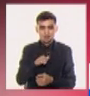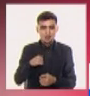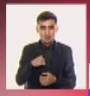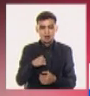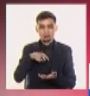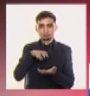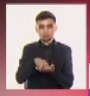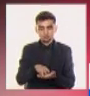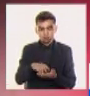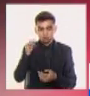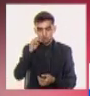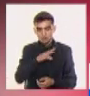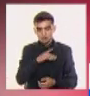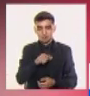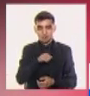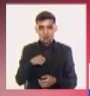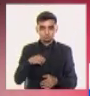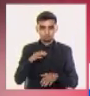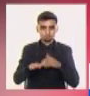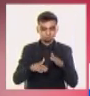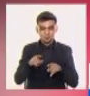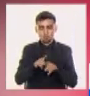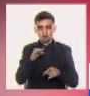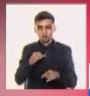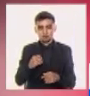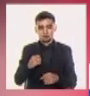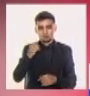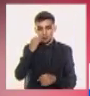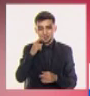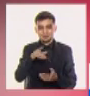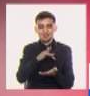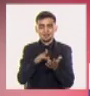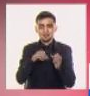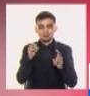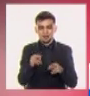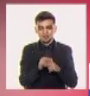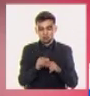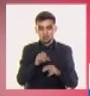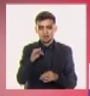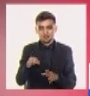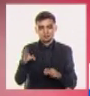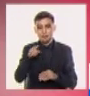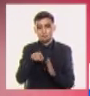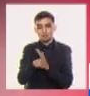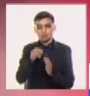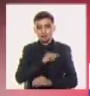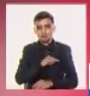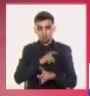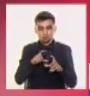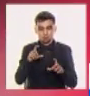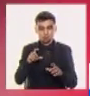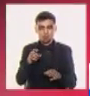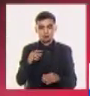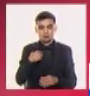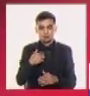самостоятельно сидеть, самостоятельно ползать. Это все благодаря реабилитационному центру и сотрудникам реабилитационного центра.